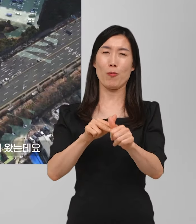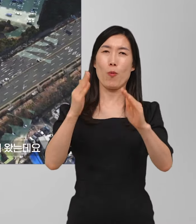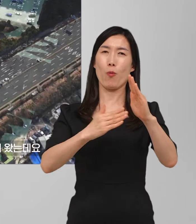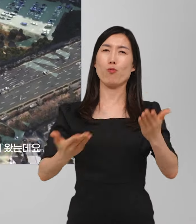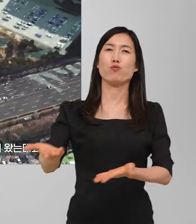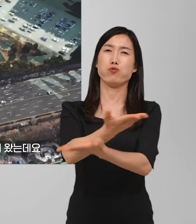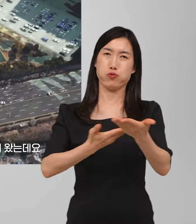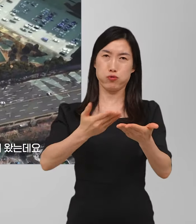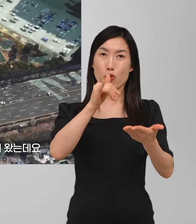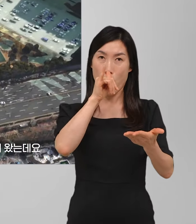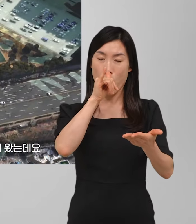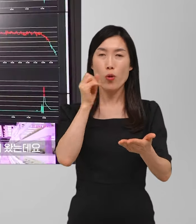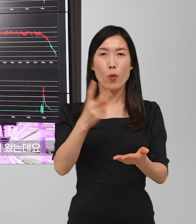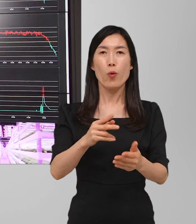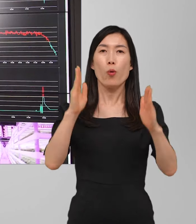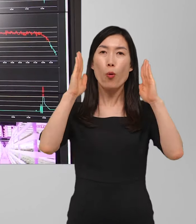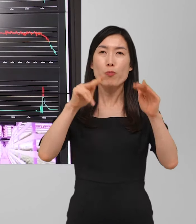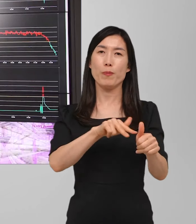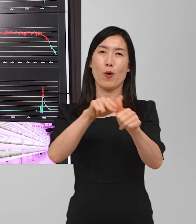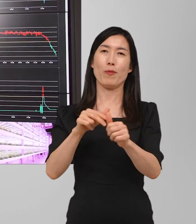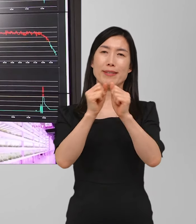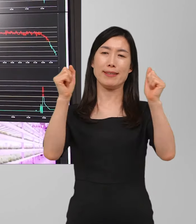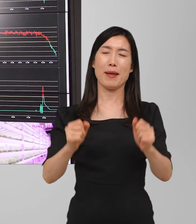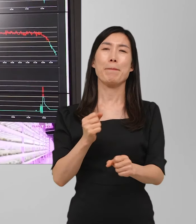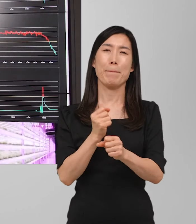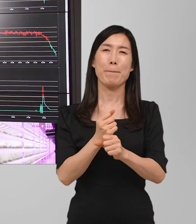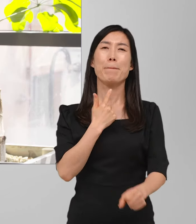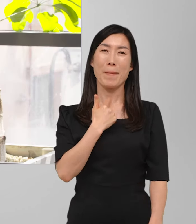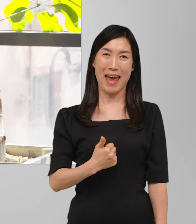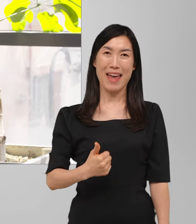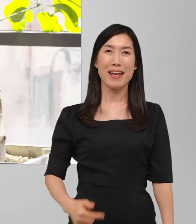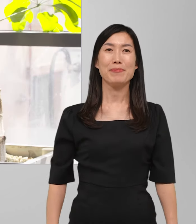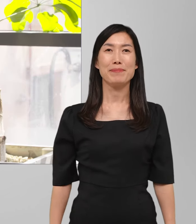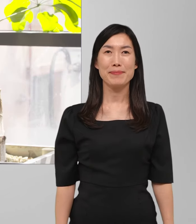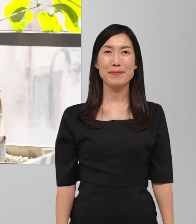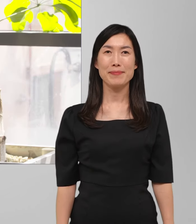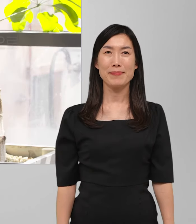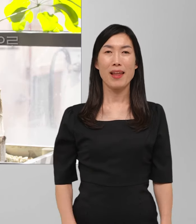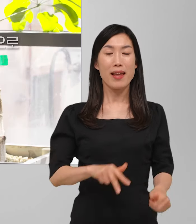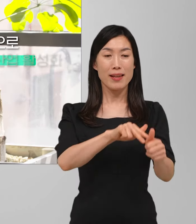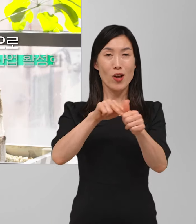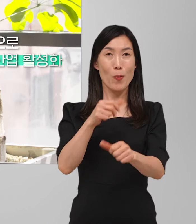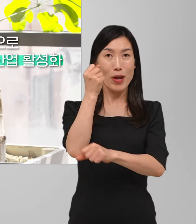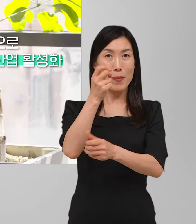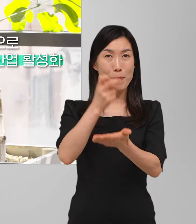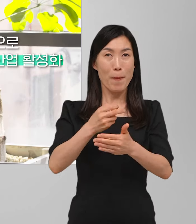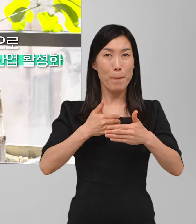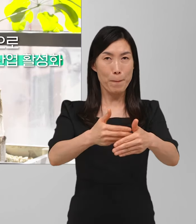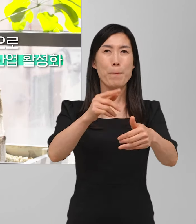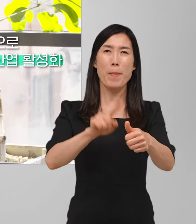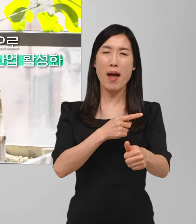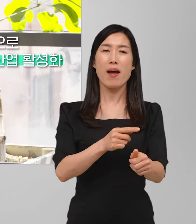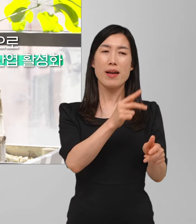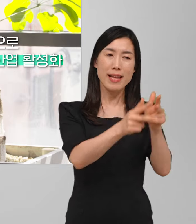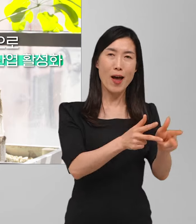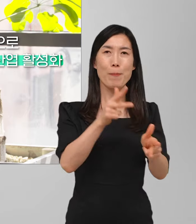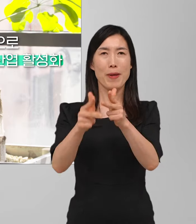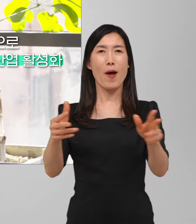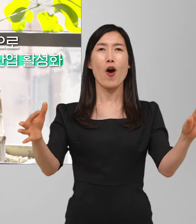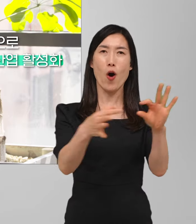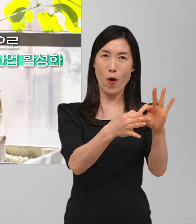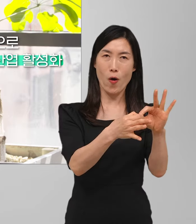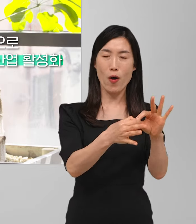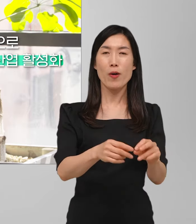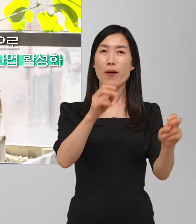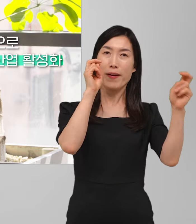다양한 노력들을 진행해왔는데요. 데이터 기본법이 시행되면서 이들 사업들이 좀 더 유기적으로 연계되고 시너지가 날 수